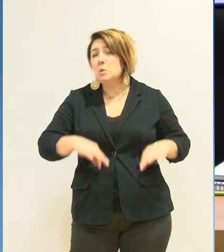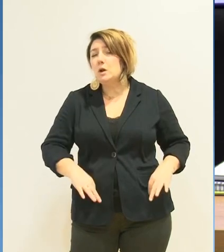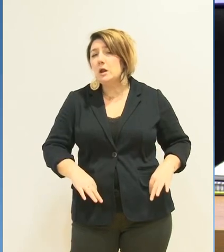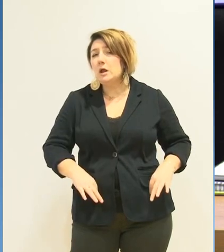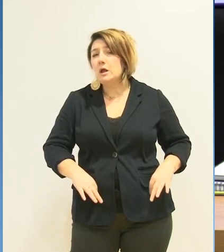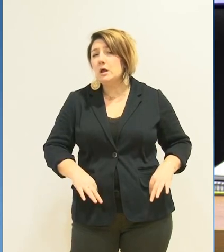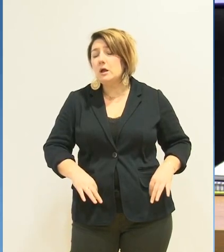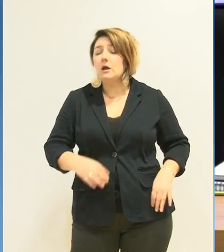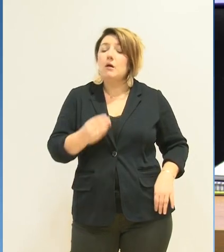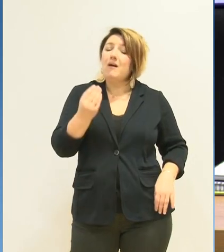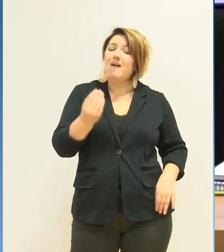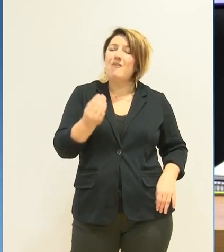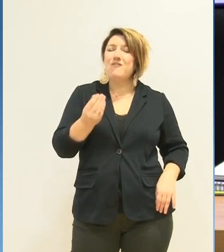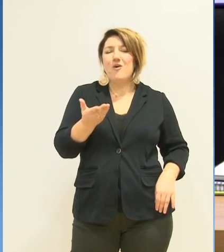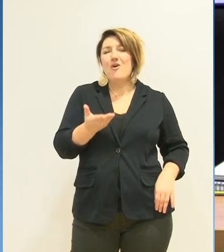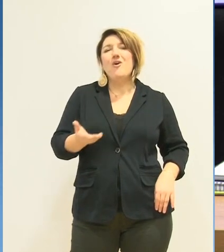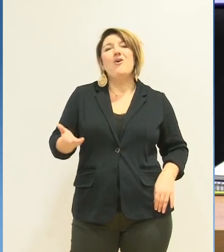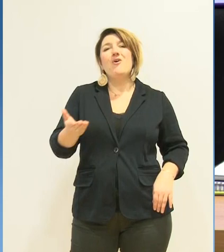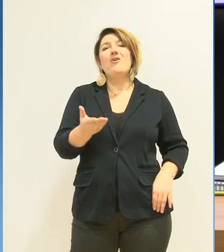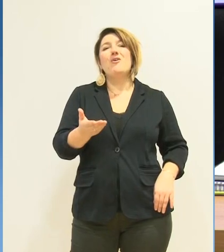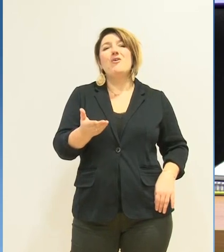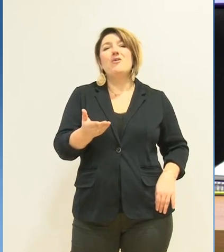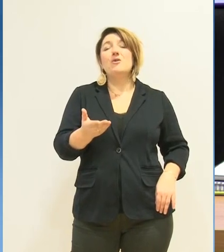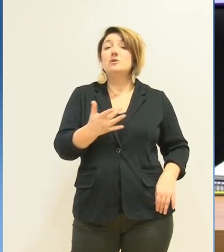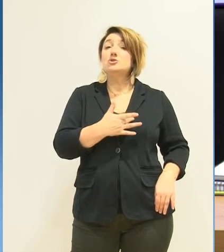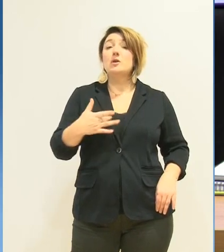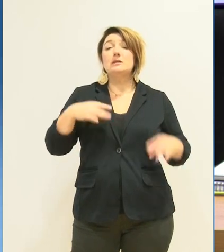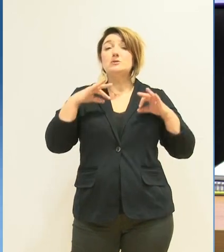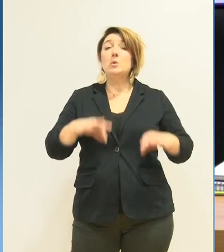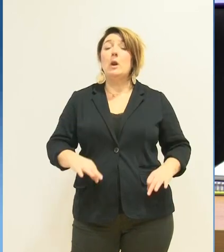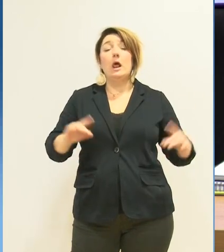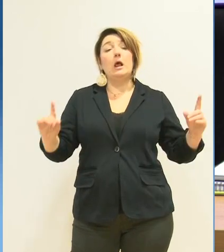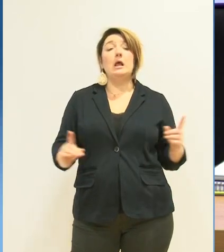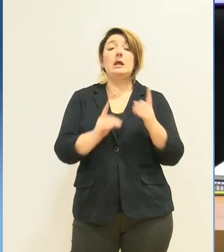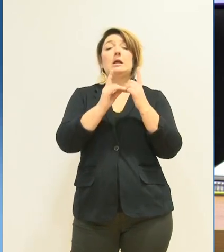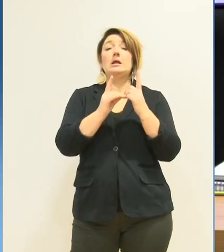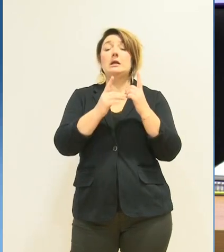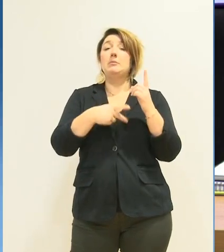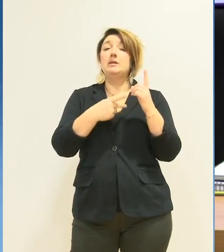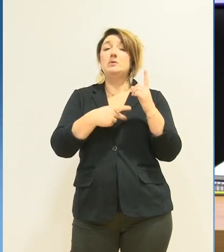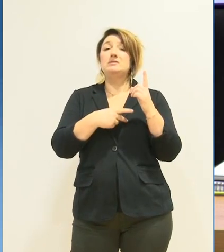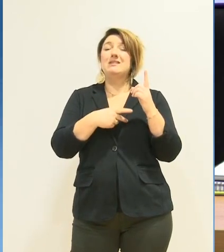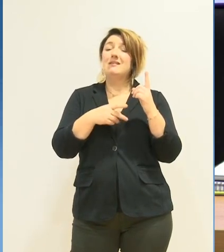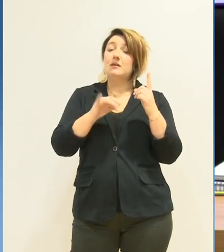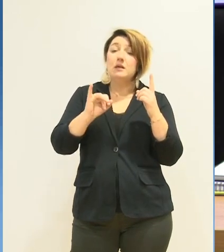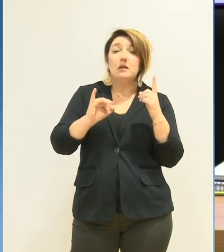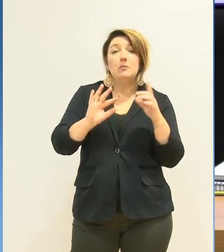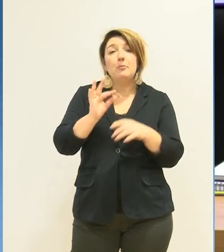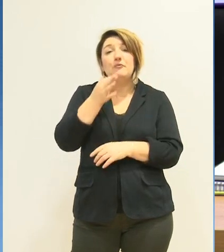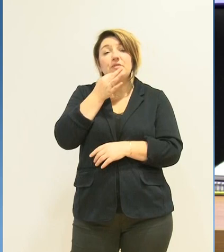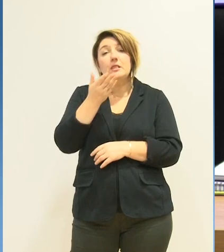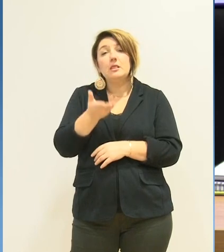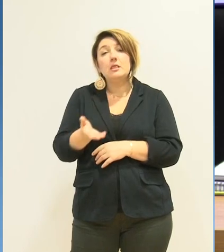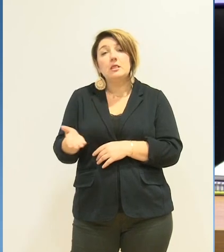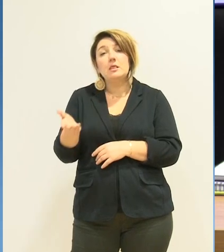sont originaires les enfants qui bénéficient de la santé scolaire quelle population d'enfants ont le plus